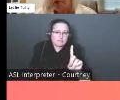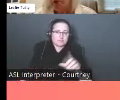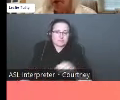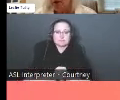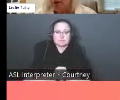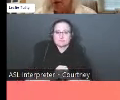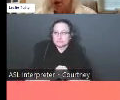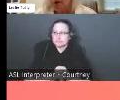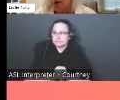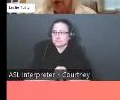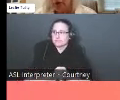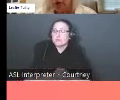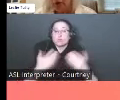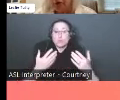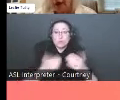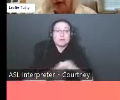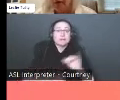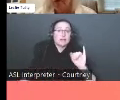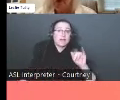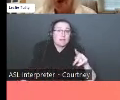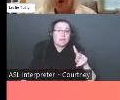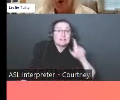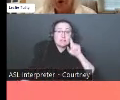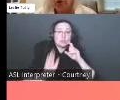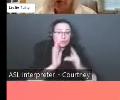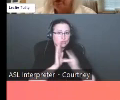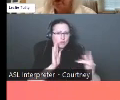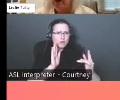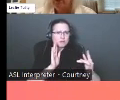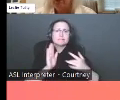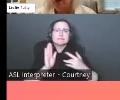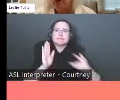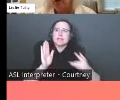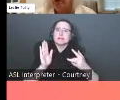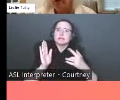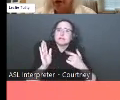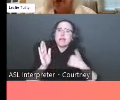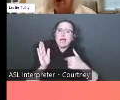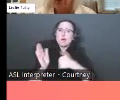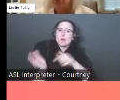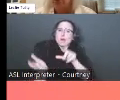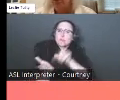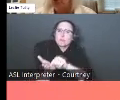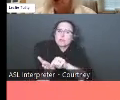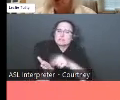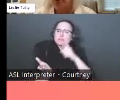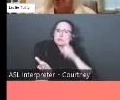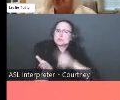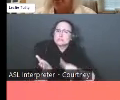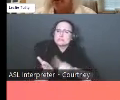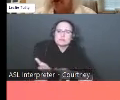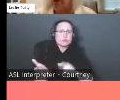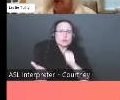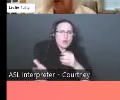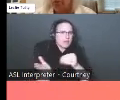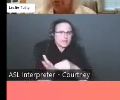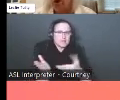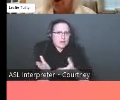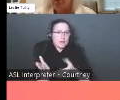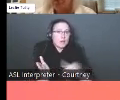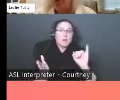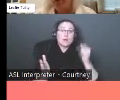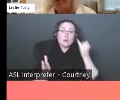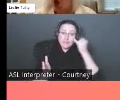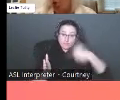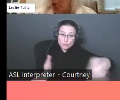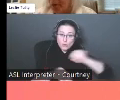ayant vécu des agressions sexuelles. Ceci est généralement ignoré dans la littérature,